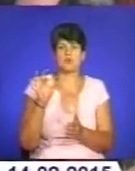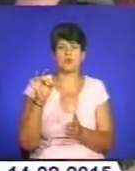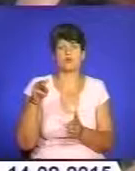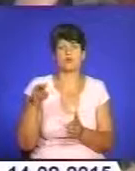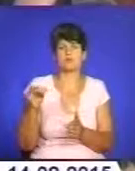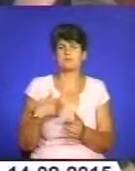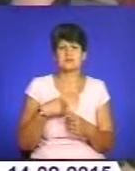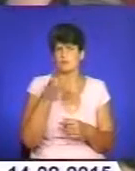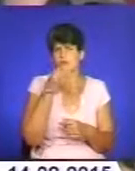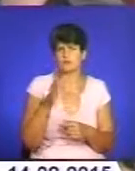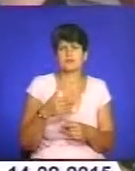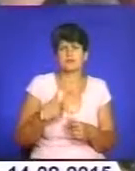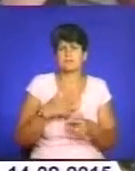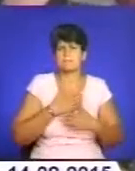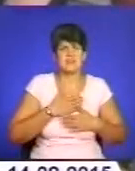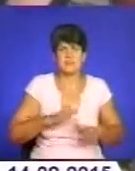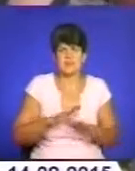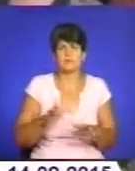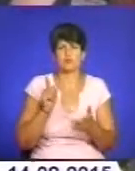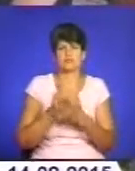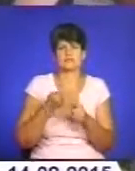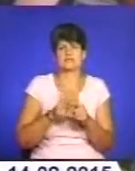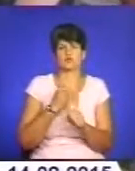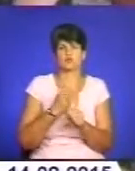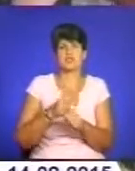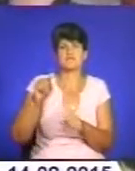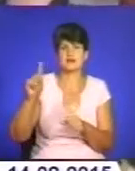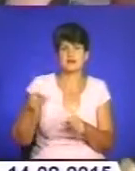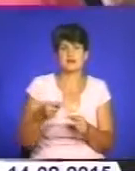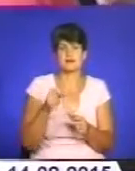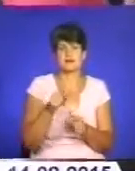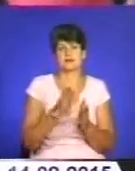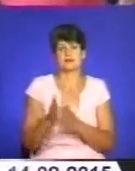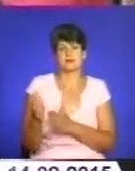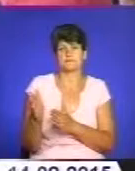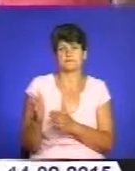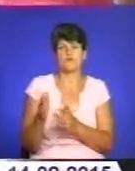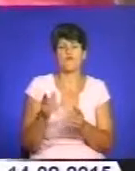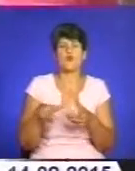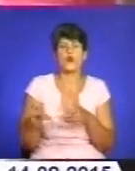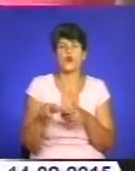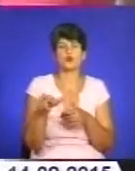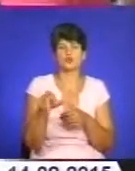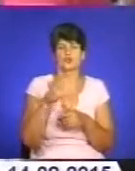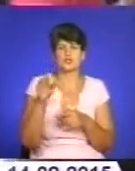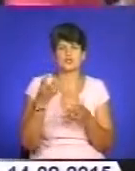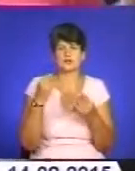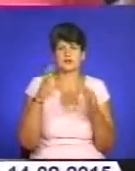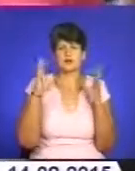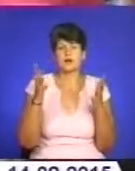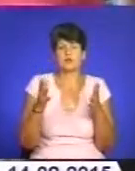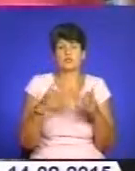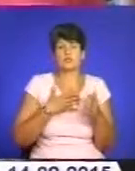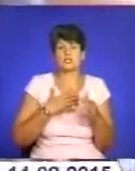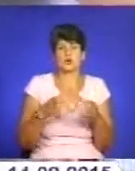Мені це не подобається, неприємно, але я мушу це зробити, тому що так вимагає система. У коридорі трохи щинився галас, мовляв, і наша знімальна